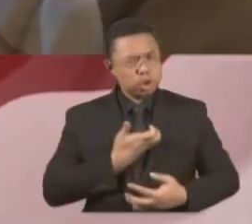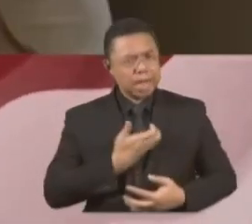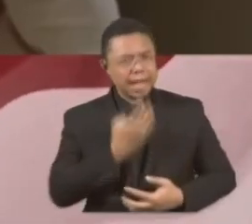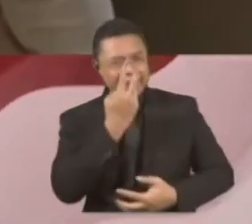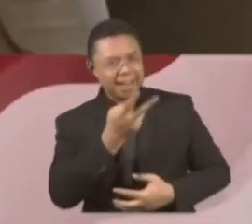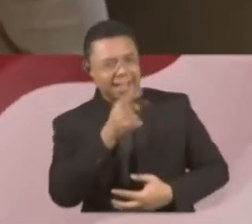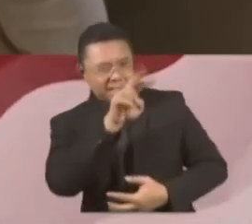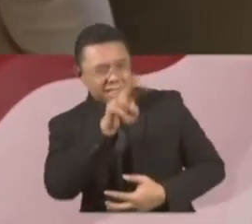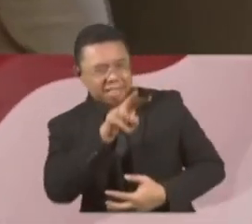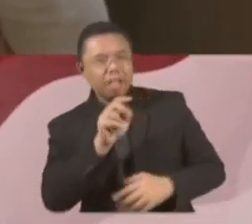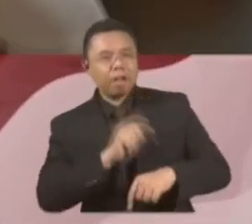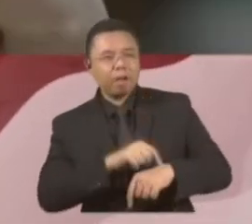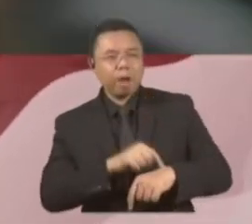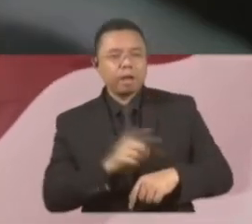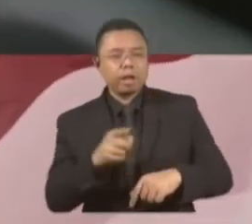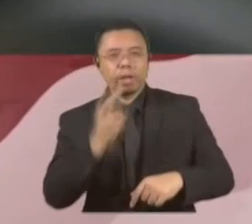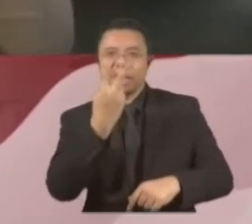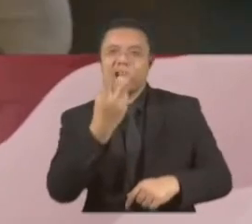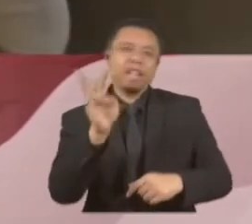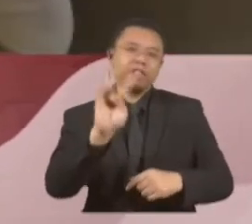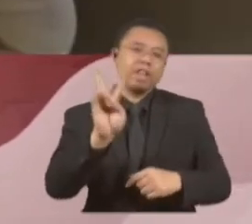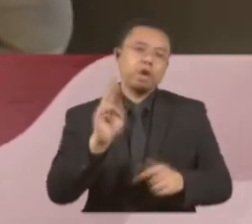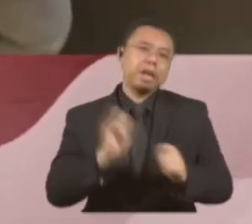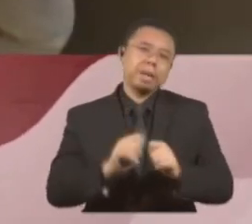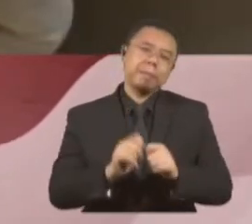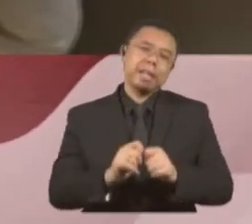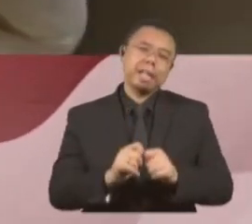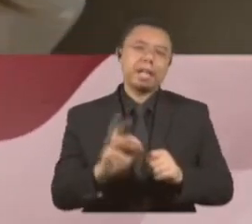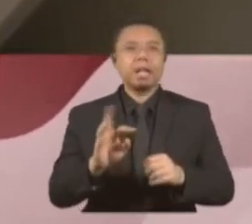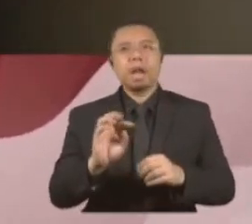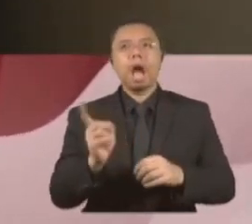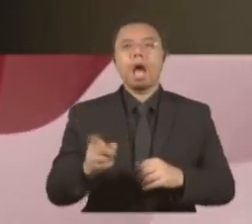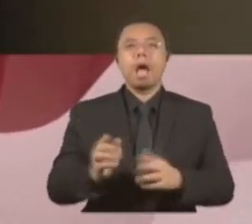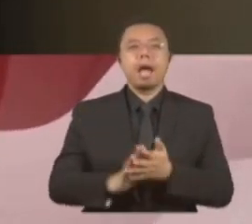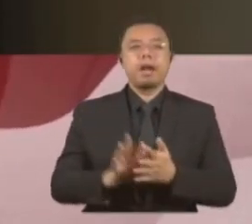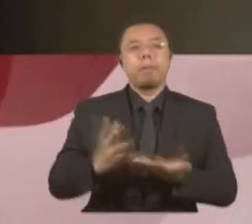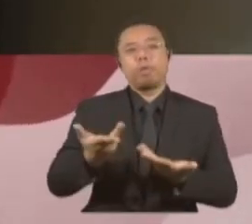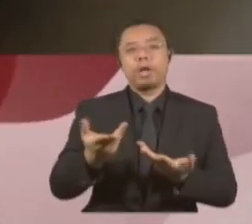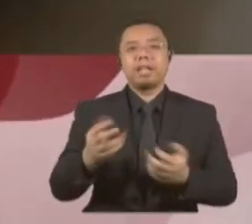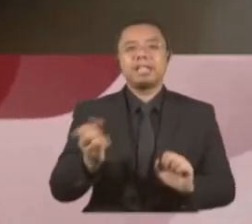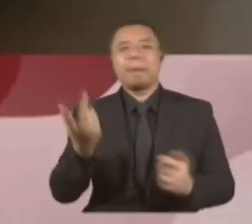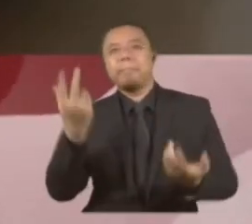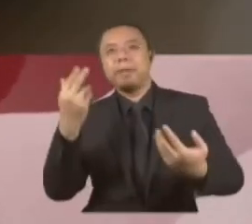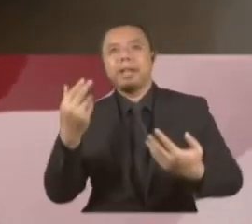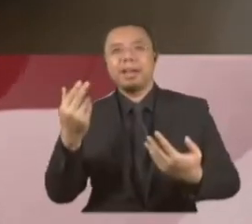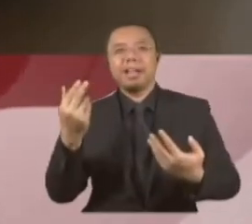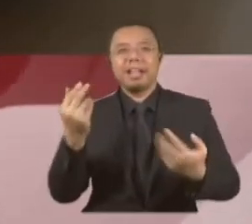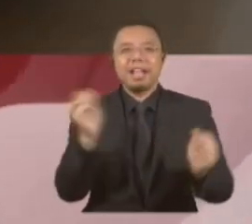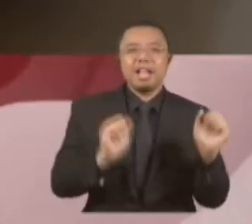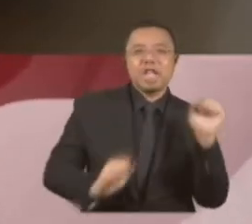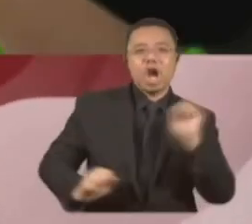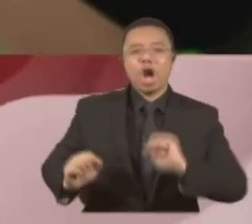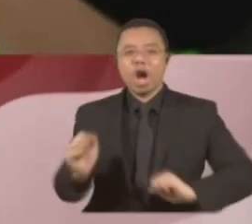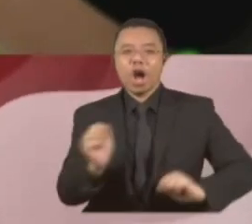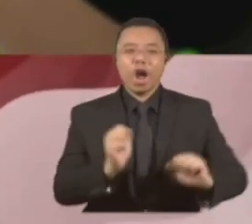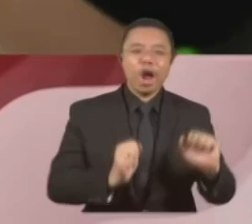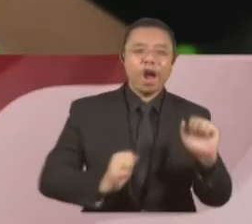ya pasti nontonnya ketika videonya itu dikemas dalam ada yang sambil mungkin sambil joget atau ada yang sambil